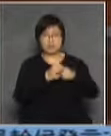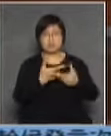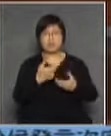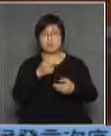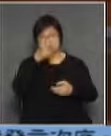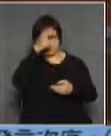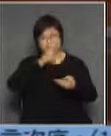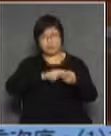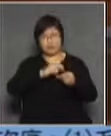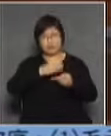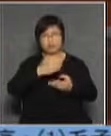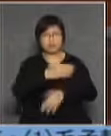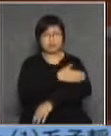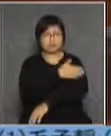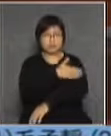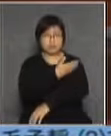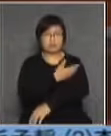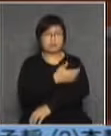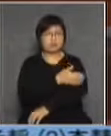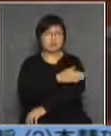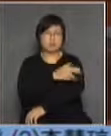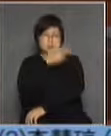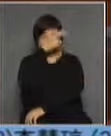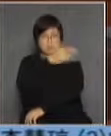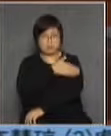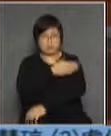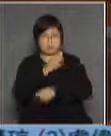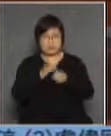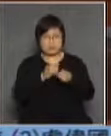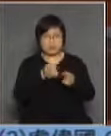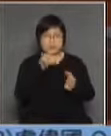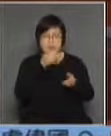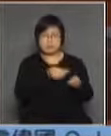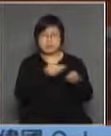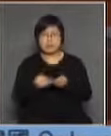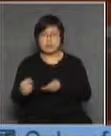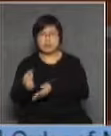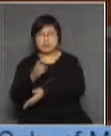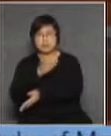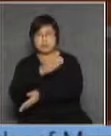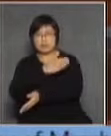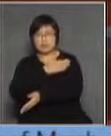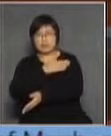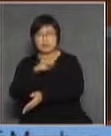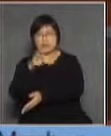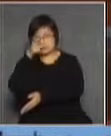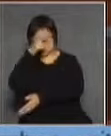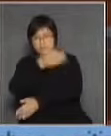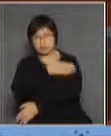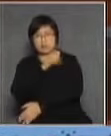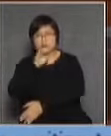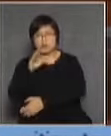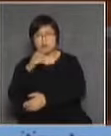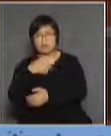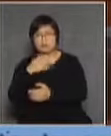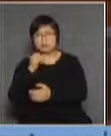員又好，可能喺房屋署官員嗰個嘅提供資料建議之下，啲問責官員嗰個嘅講法呢，就將個矛